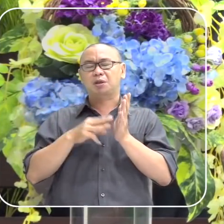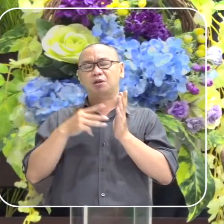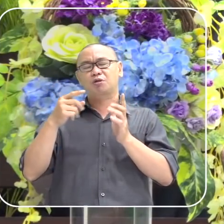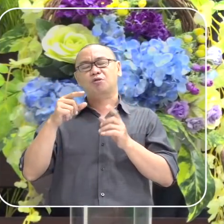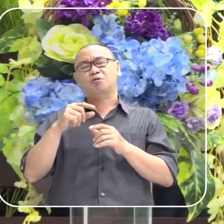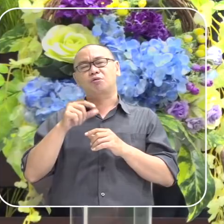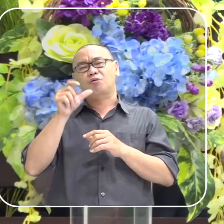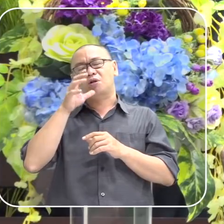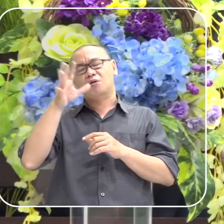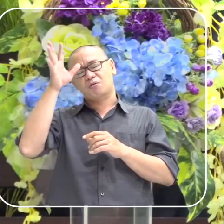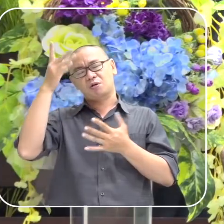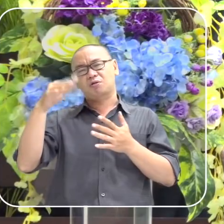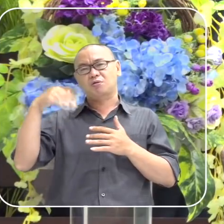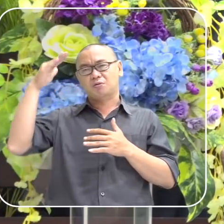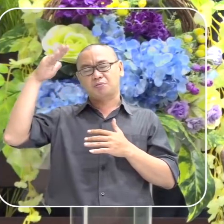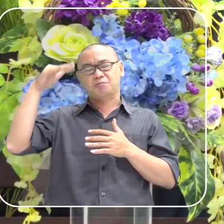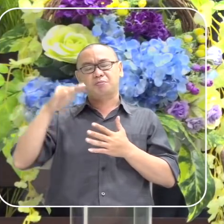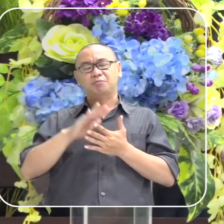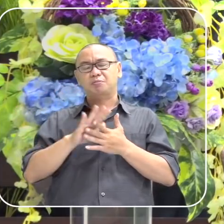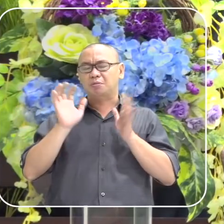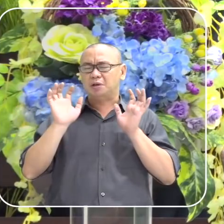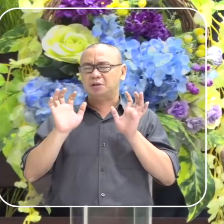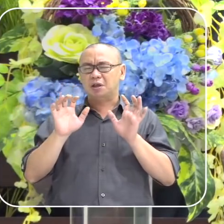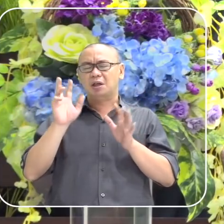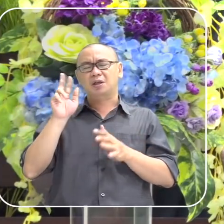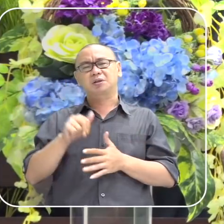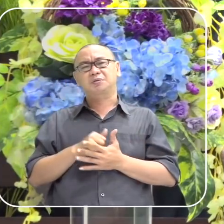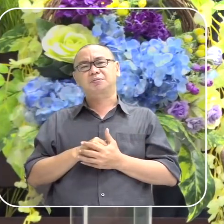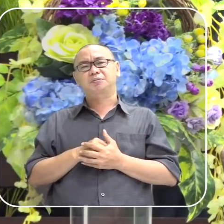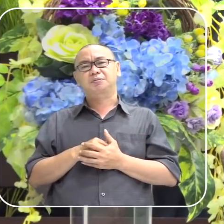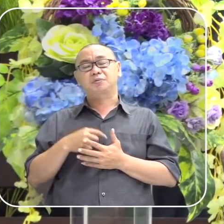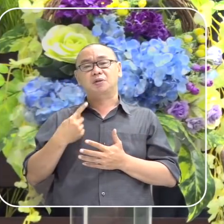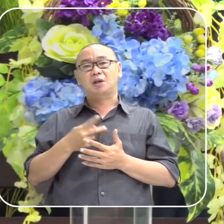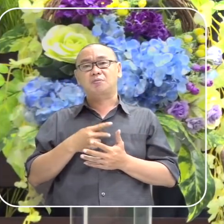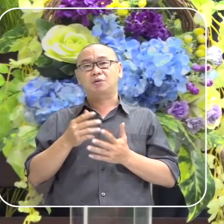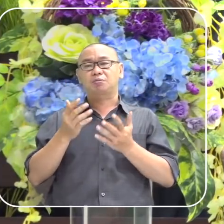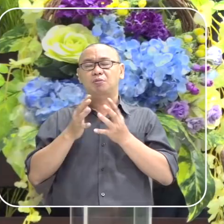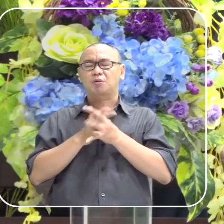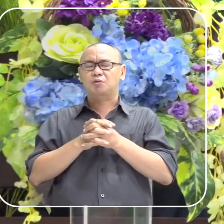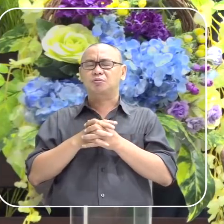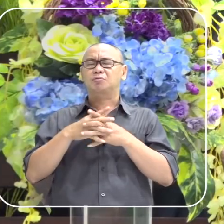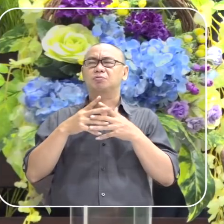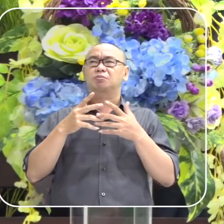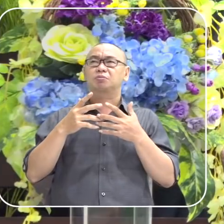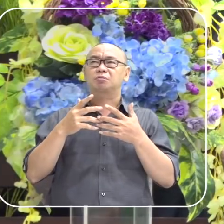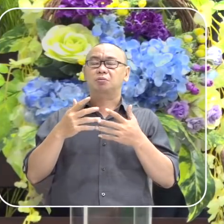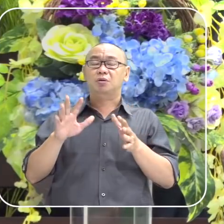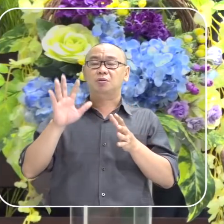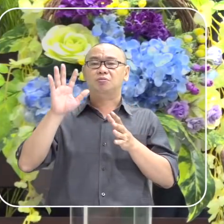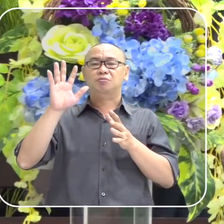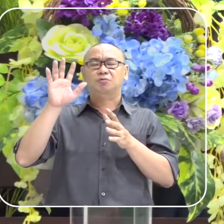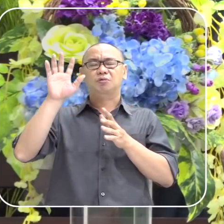orang tua, atau kakak rohani, dan masih banyak lagi. Kami mohon agar